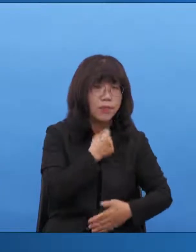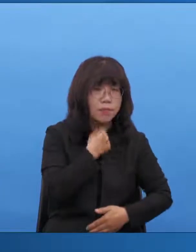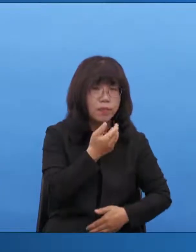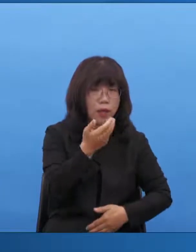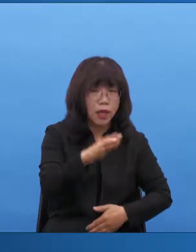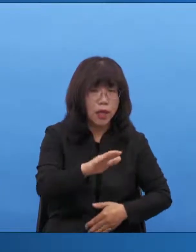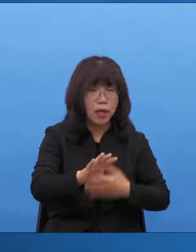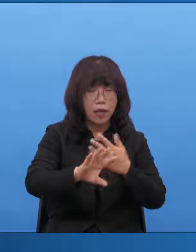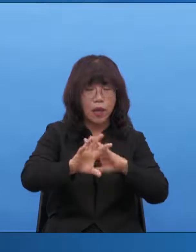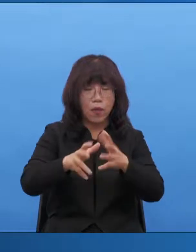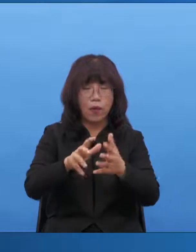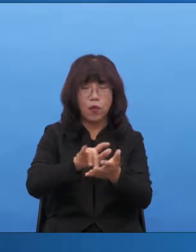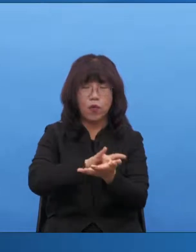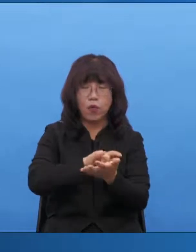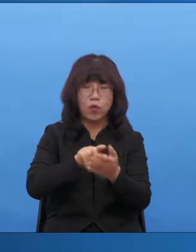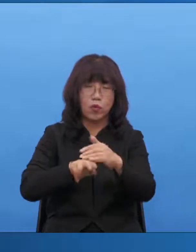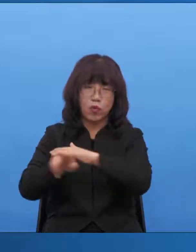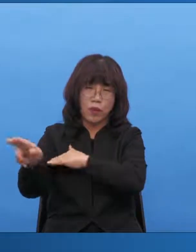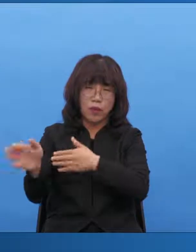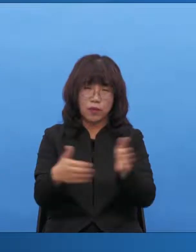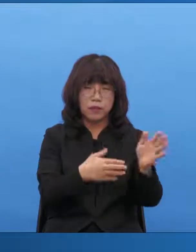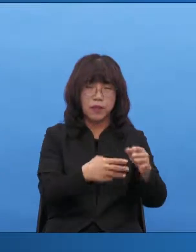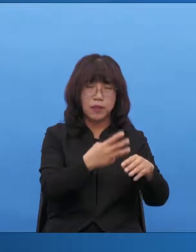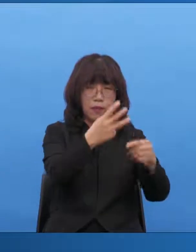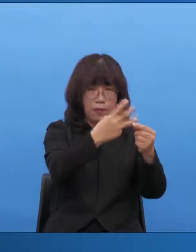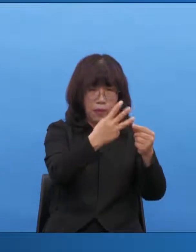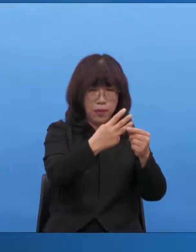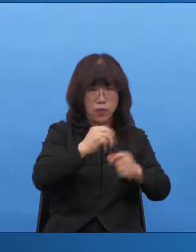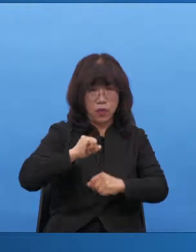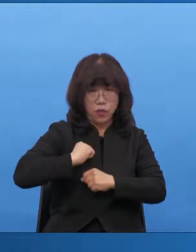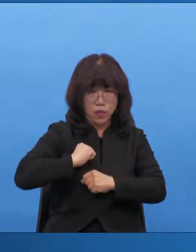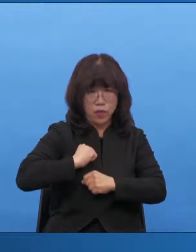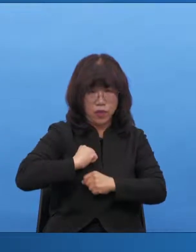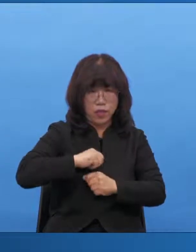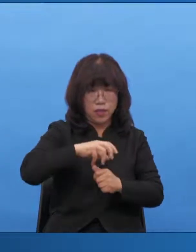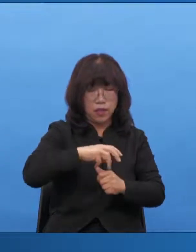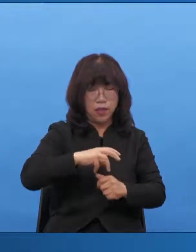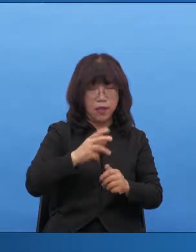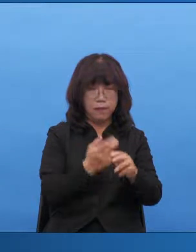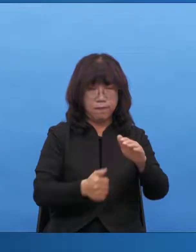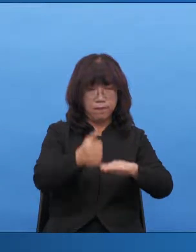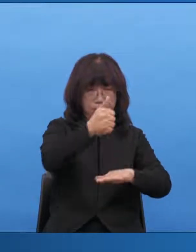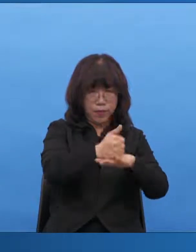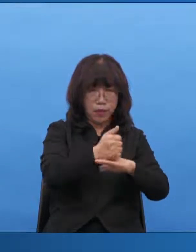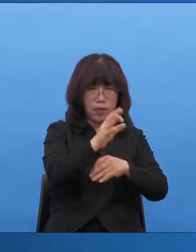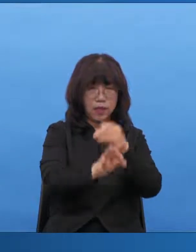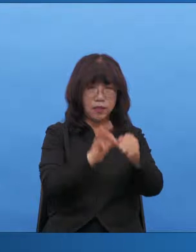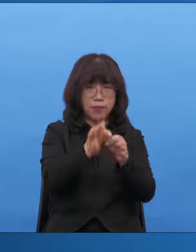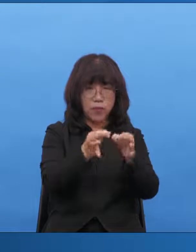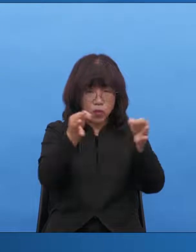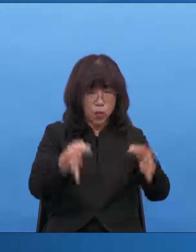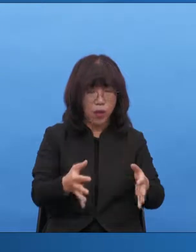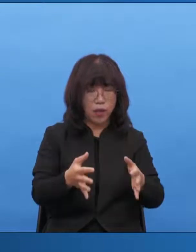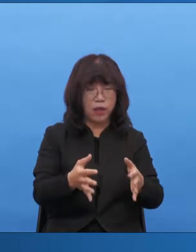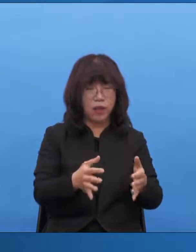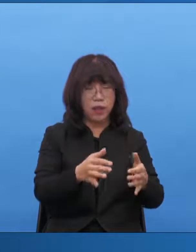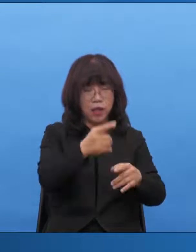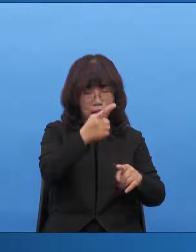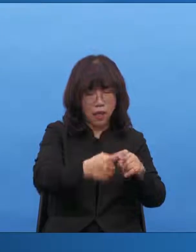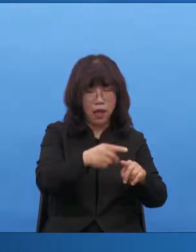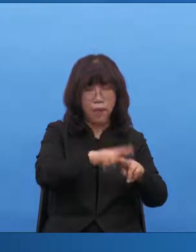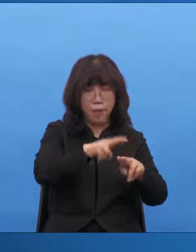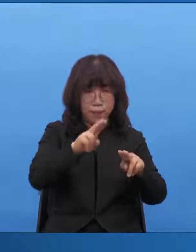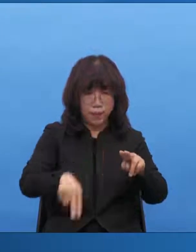해외로 망명했습니다. 세 번째 대통령인 알파 콩데는 집권 10년 만에 세 번째 쿠데타로 권력을 잃게 됩니다. 기니는 막대한 양의